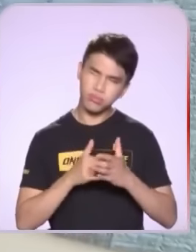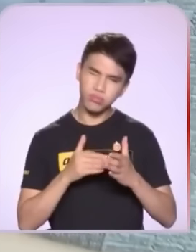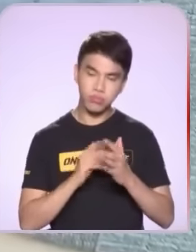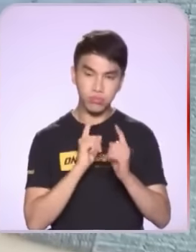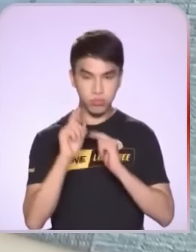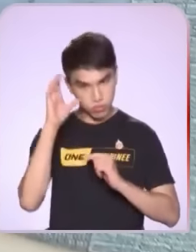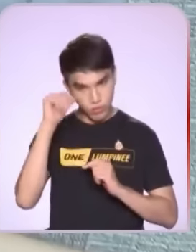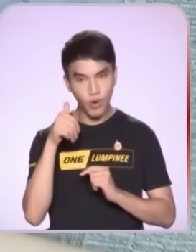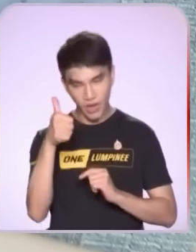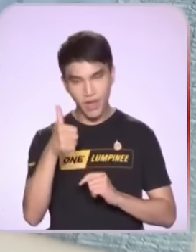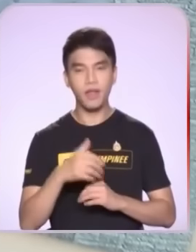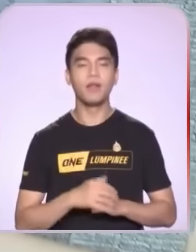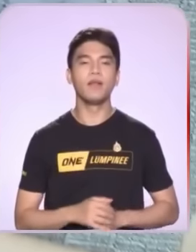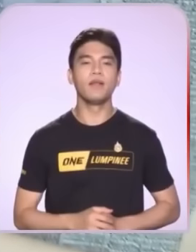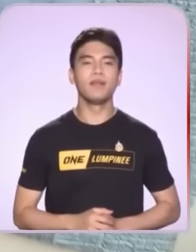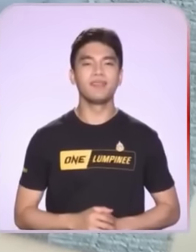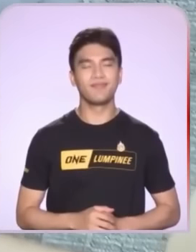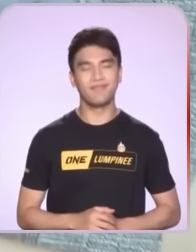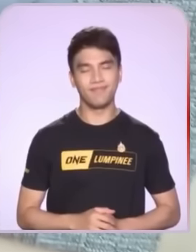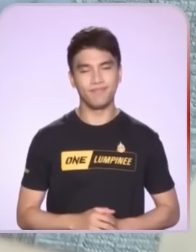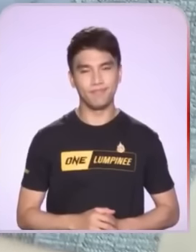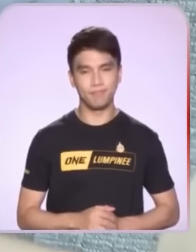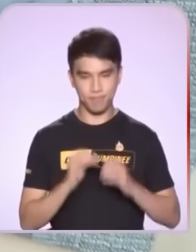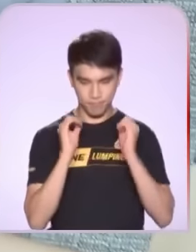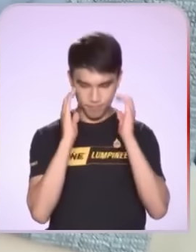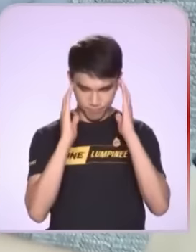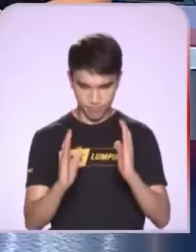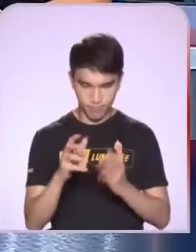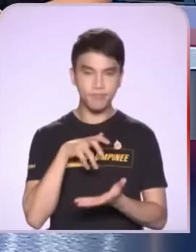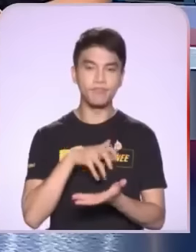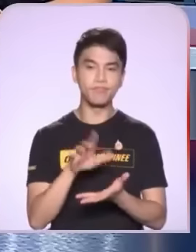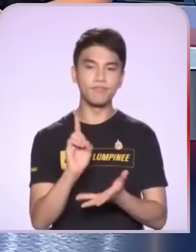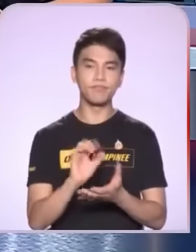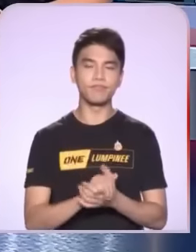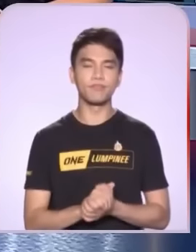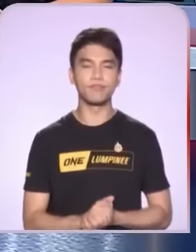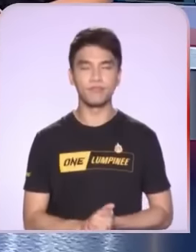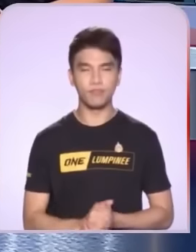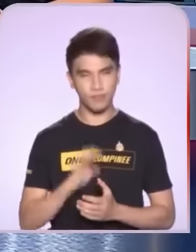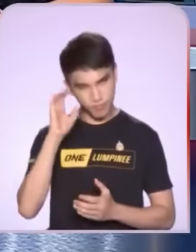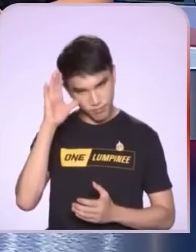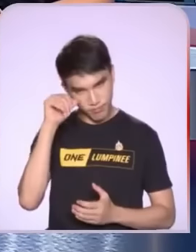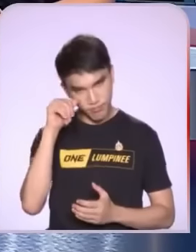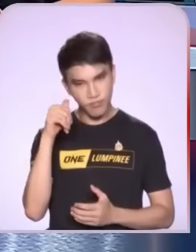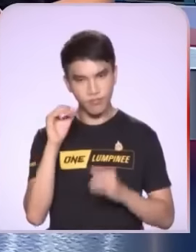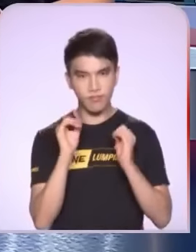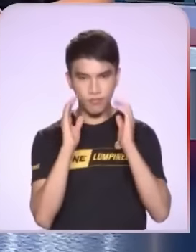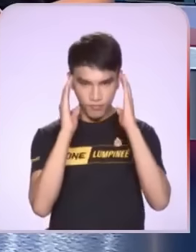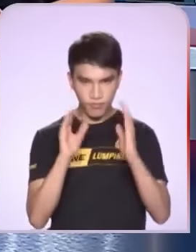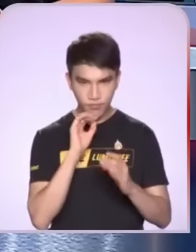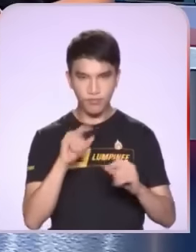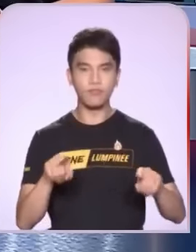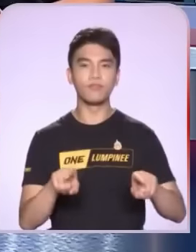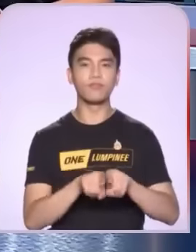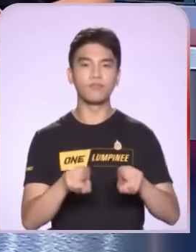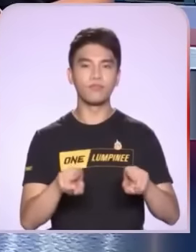ปรึกษาได้คำตอบคือนอกจากอาจารย์จะบอกว่าคัมภีร์ของคุณอุงอิงก็คือผู้เป็นพ่อแล้วอาจารย์ยังบอกด้วยนะ